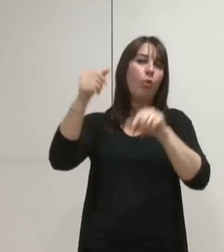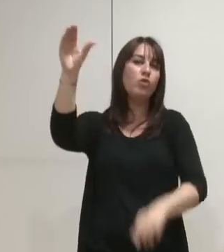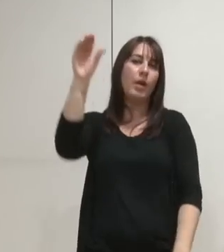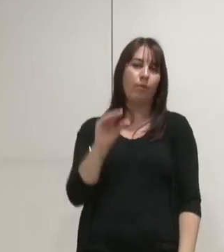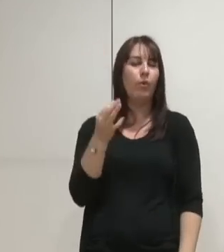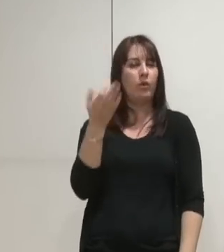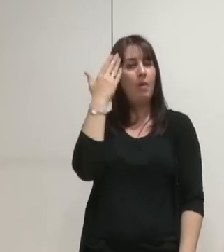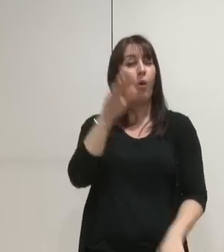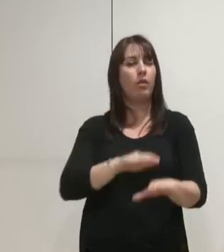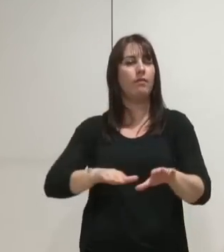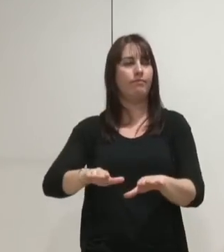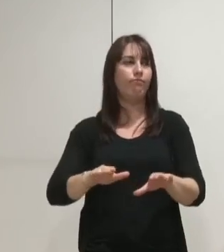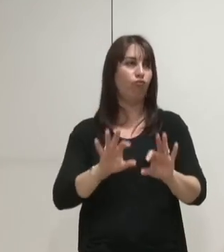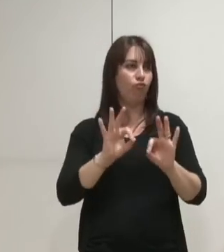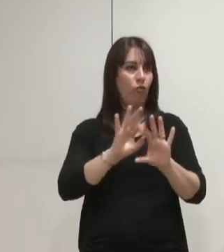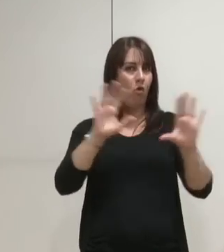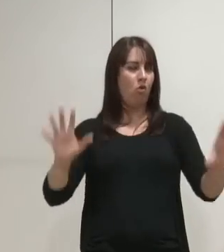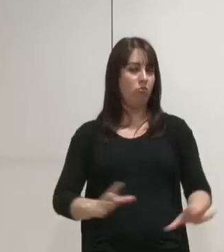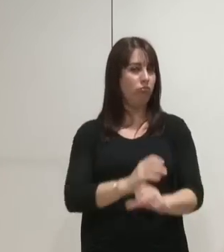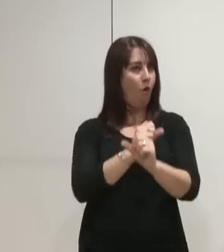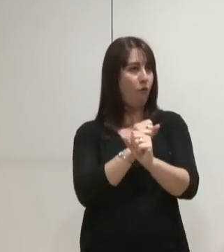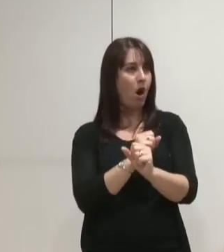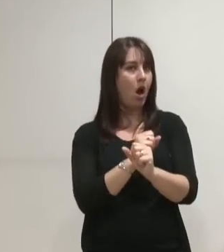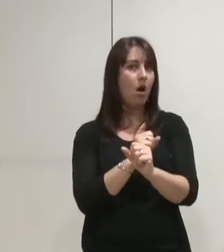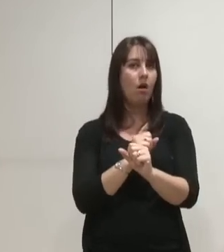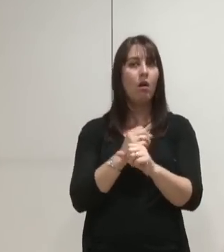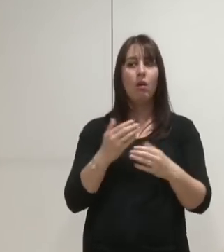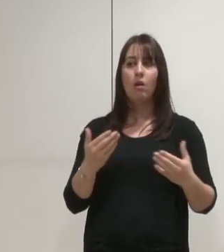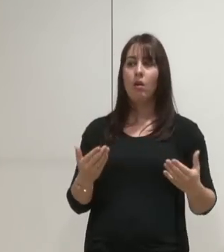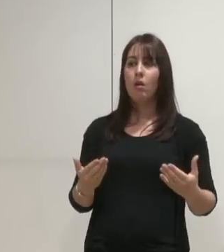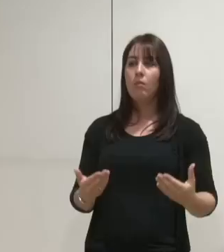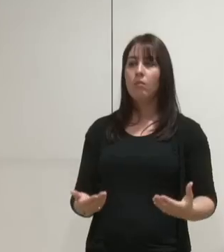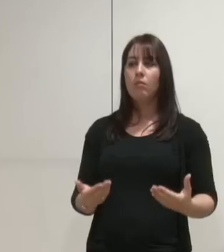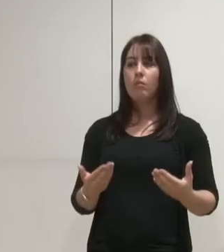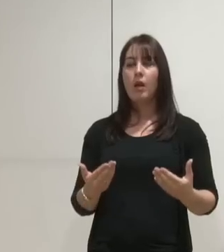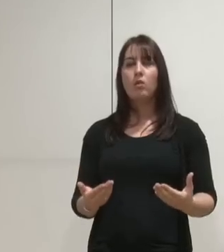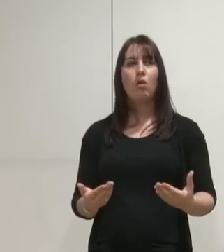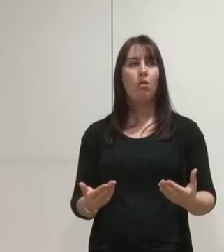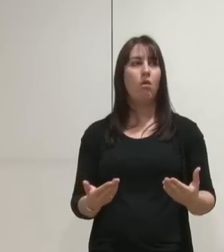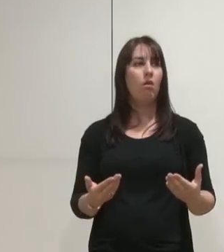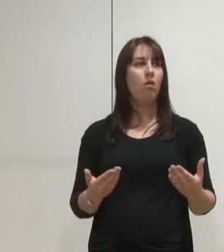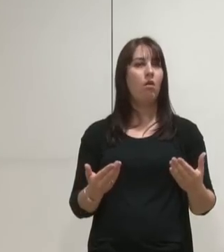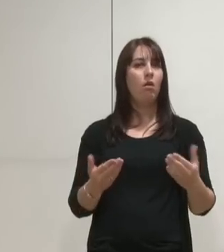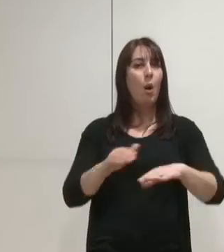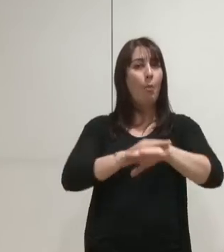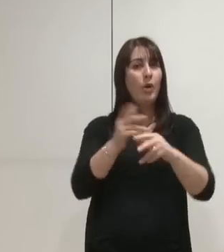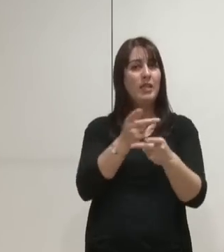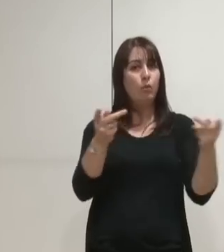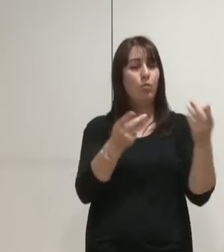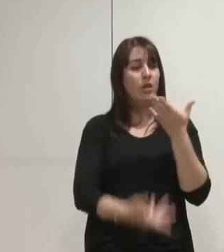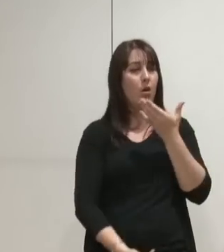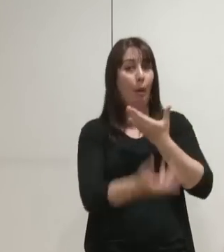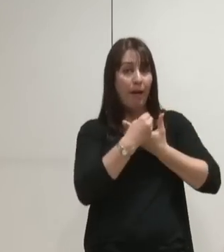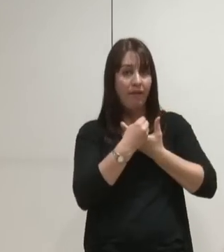euh voilà ce que je pouvais dire je crois que notre capacité à euh intégrer les politiques publiques et